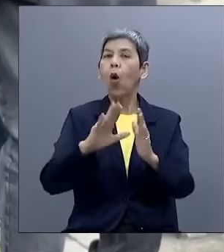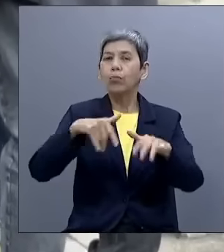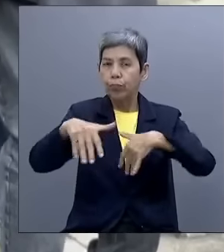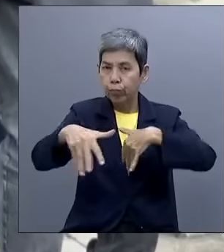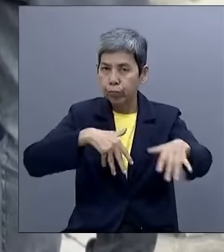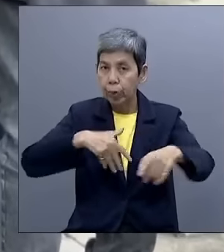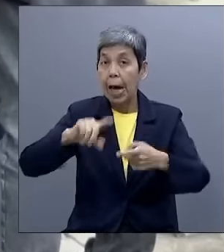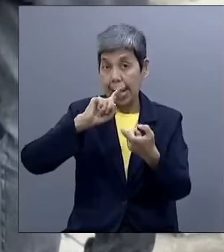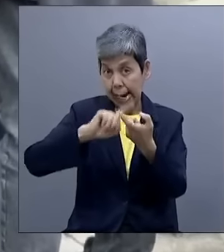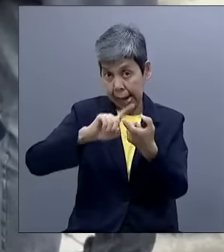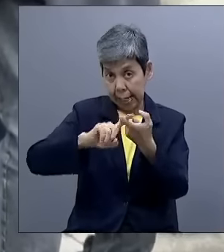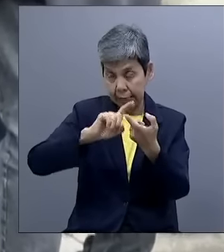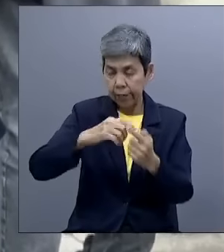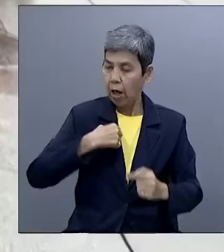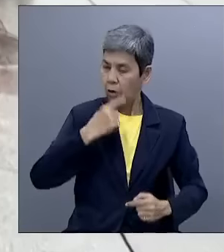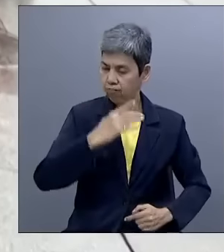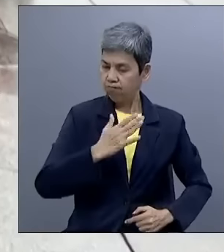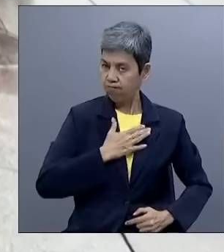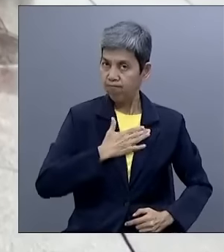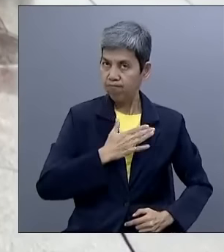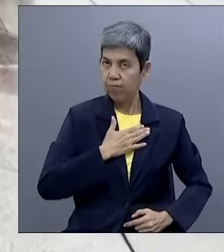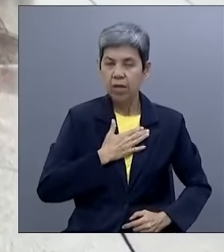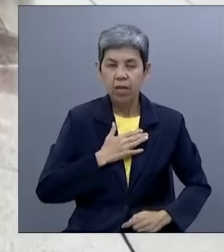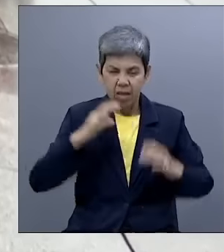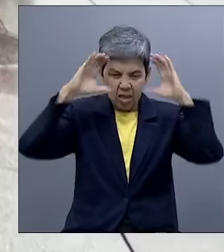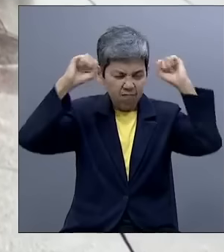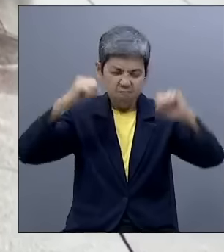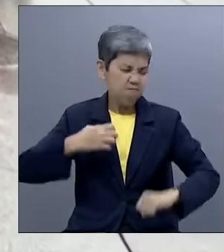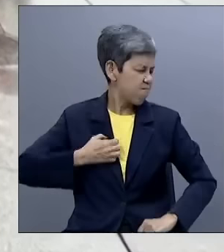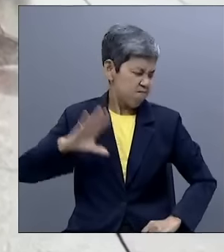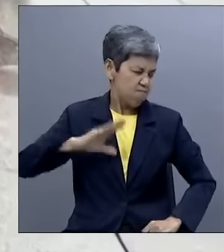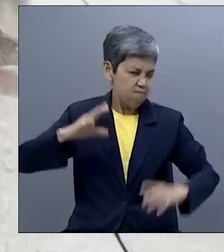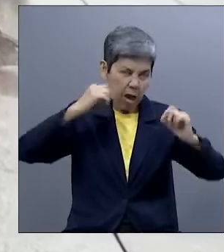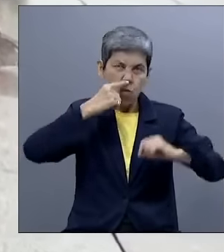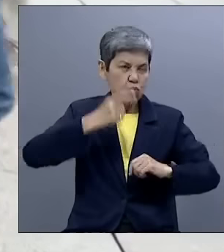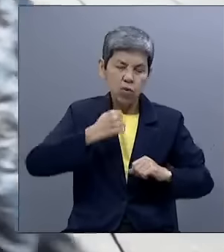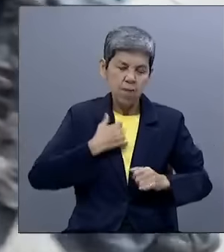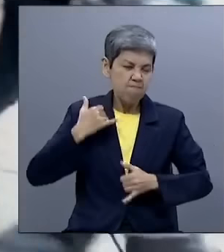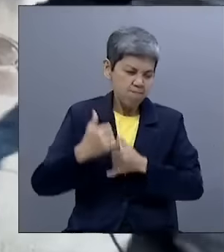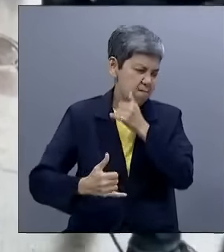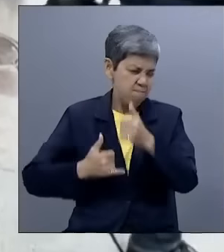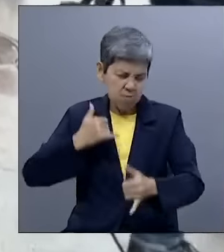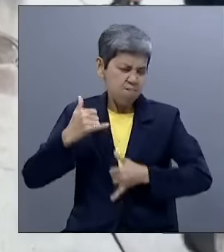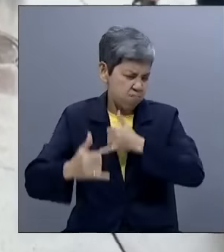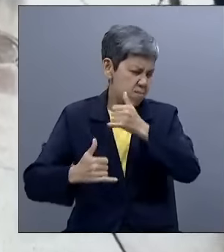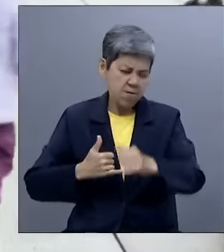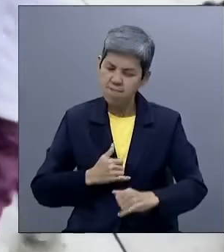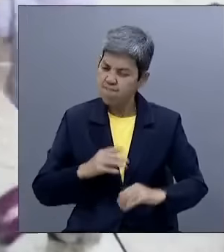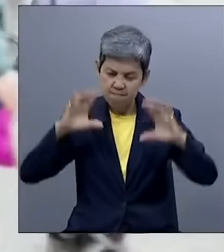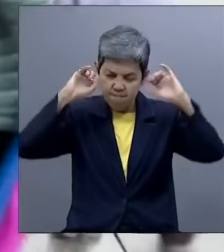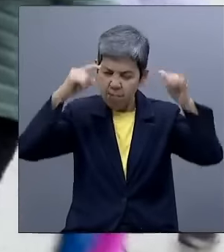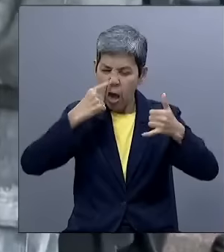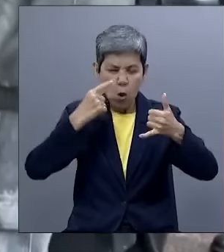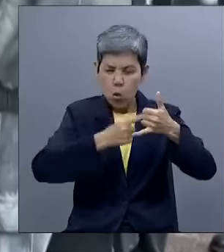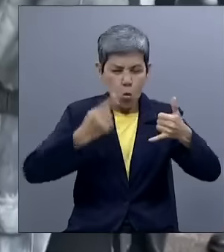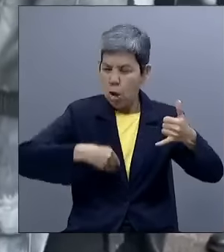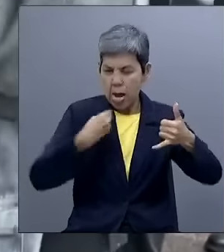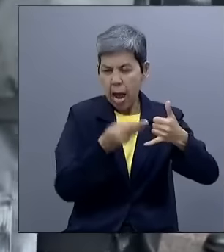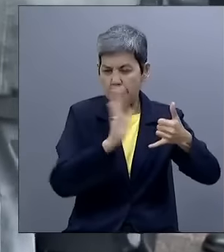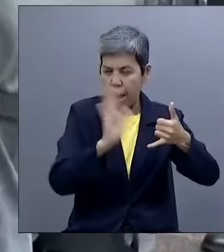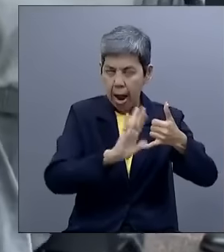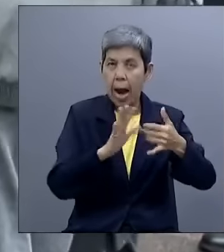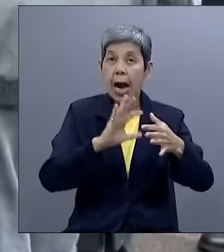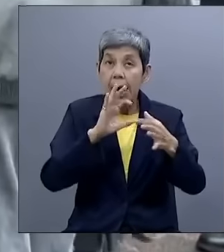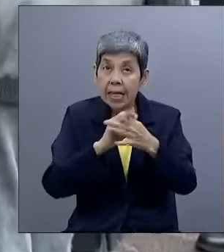ทั่วโลกนะคะเพื่อแสดงพลังต่อต้านปูตินด้วยการออกมาใช้สิทธิ์เลือกตั้งพร้อมกันในเวลาเที่ยงวันตามการ